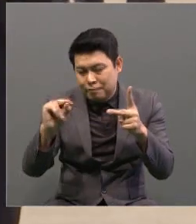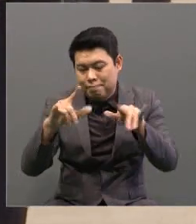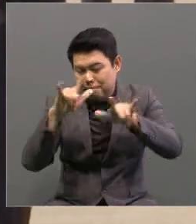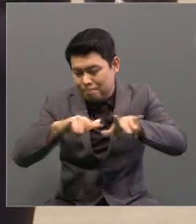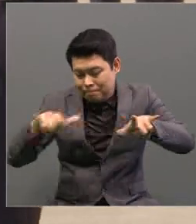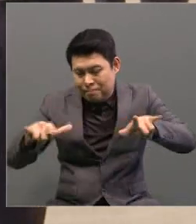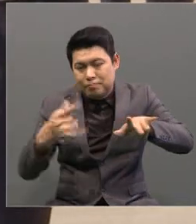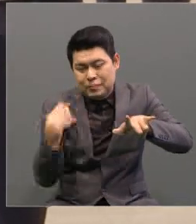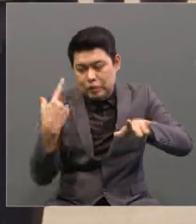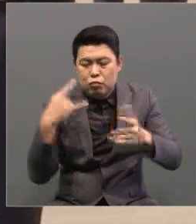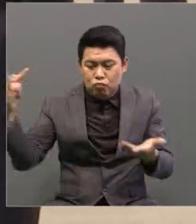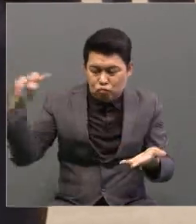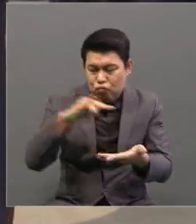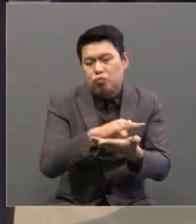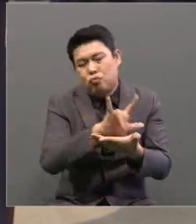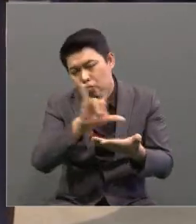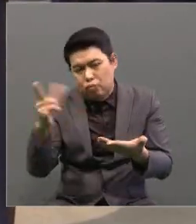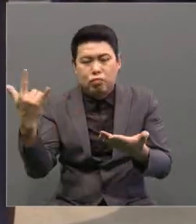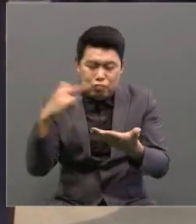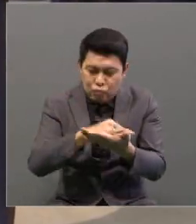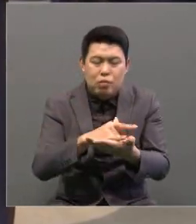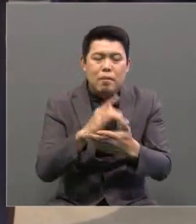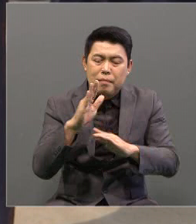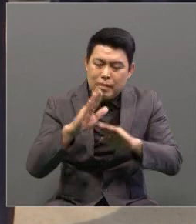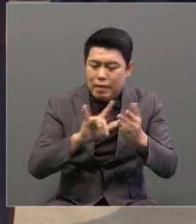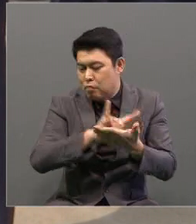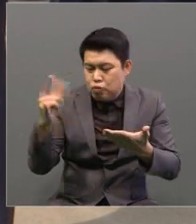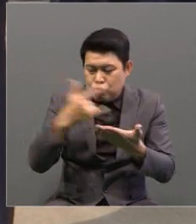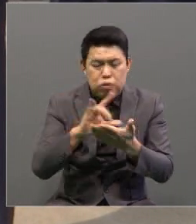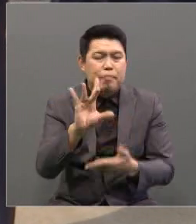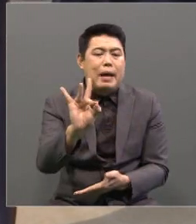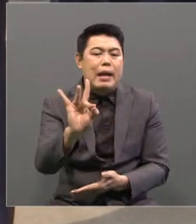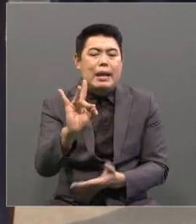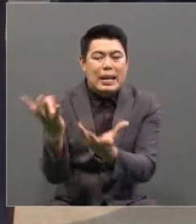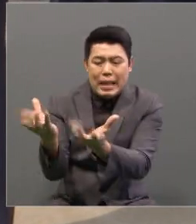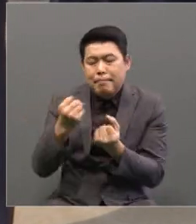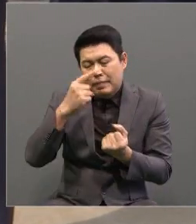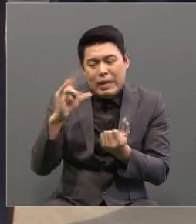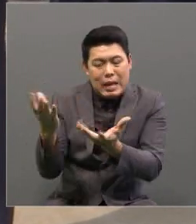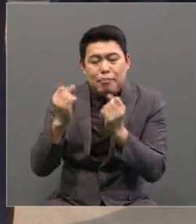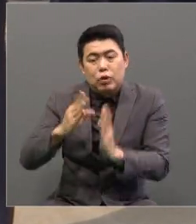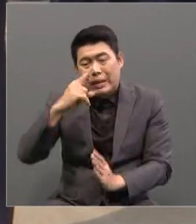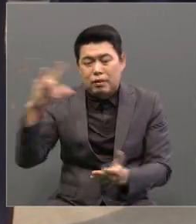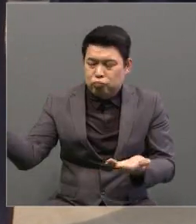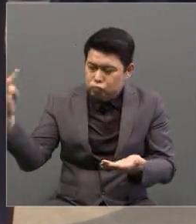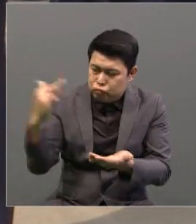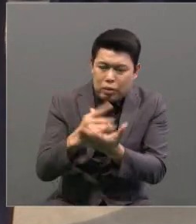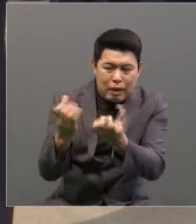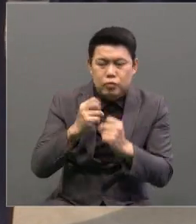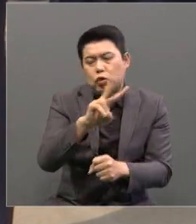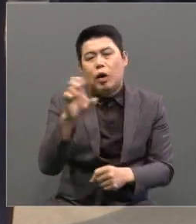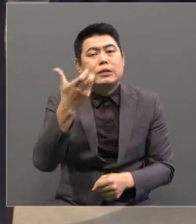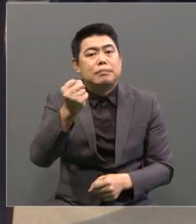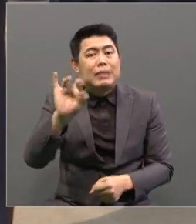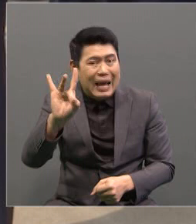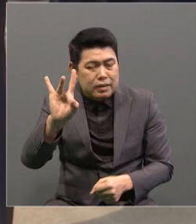2เครื่องทำการบินรวมกันแล้วนะครับรวมเที่ยวไปกลับเนี่ย8เที่ยวบินรับคนไทยที่มีความประสงค์เดินทางกลับประเทศทั้งสิ้น